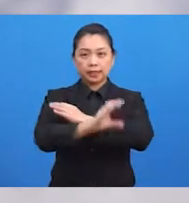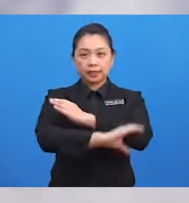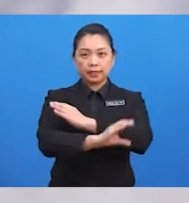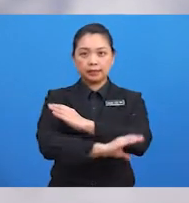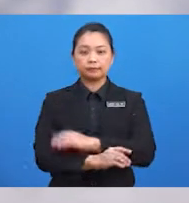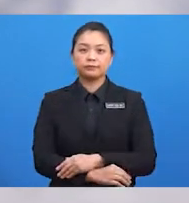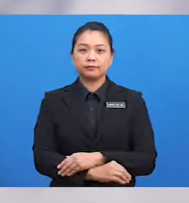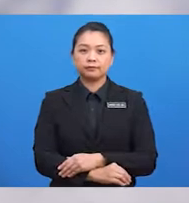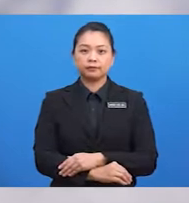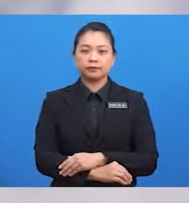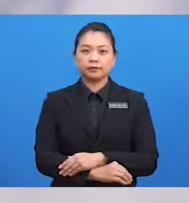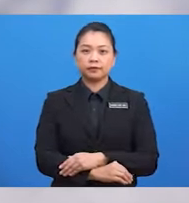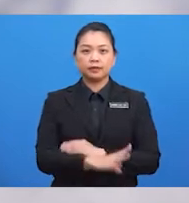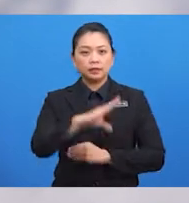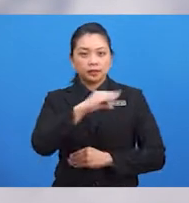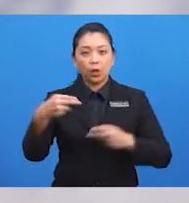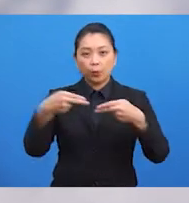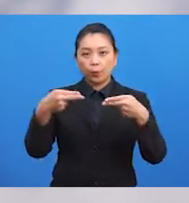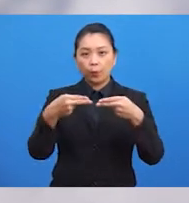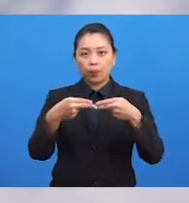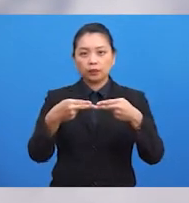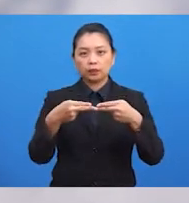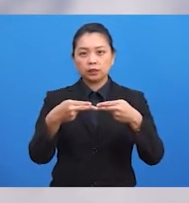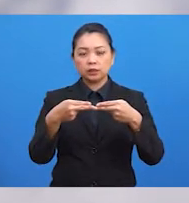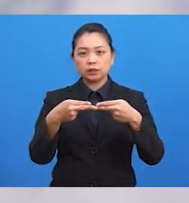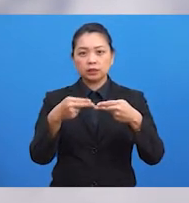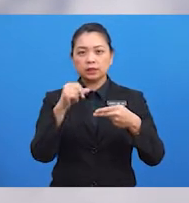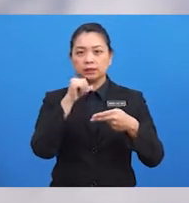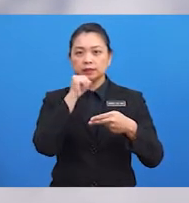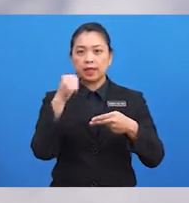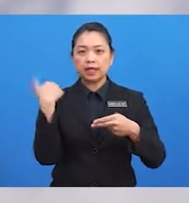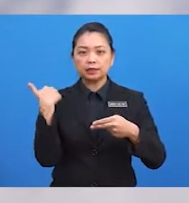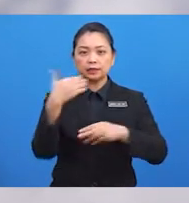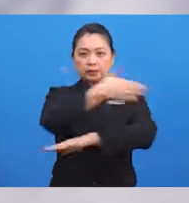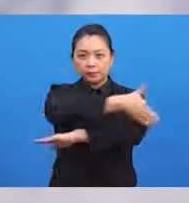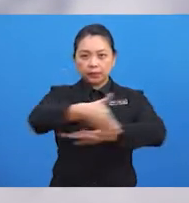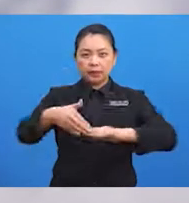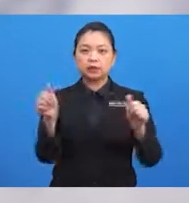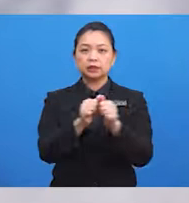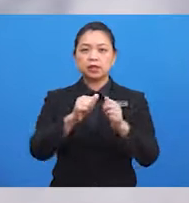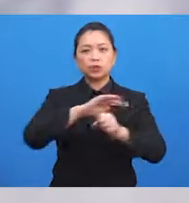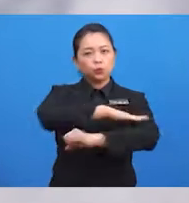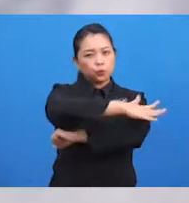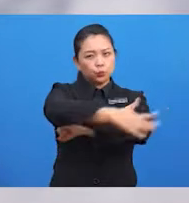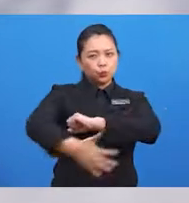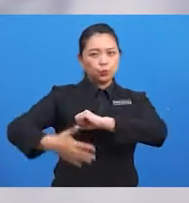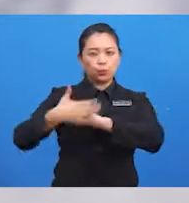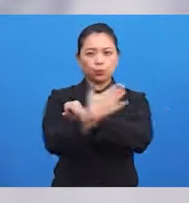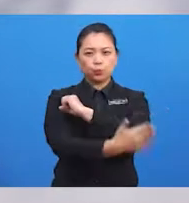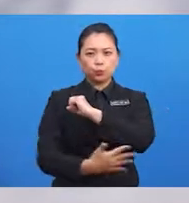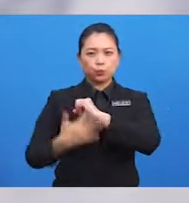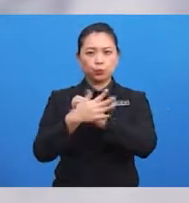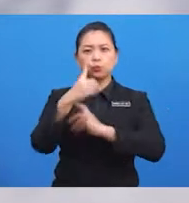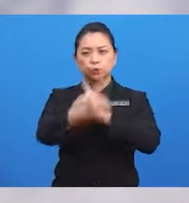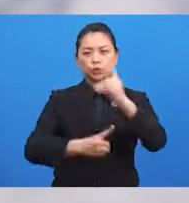satelit dan perhubungan tanpa sepadan ke seluruh dunia. Syukur